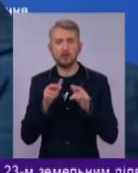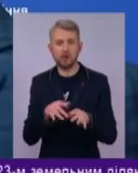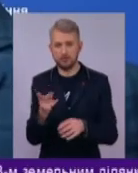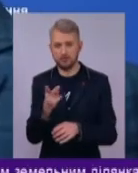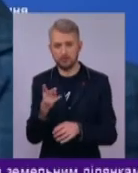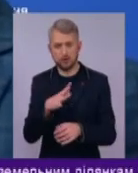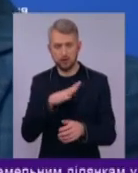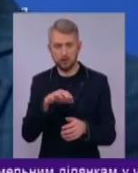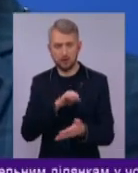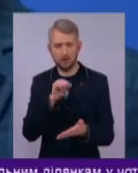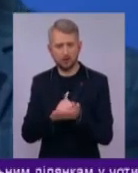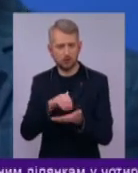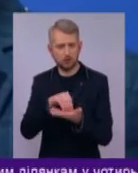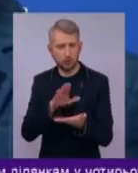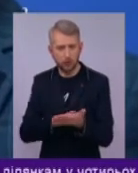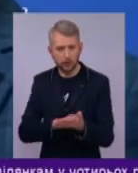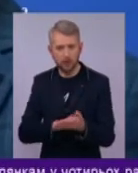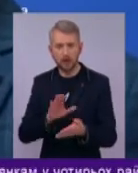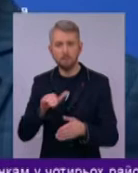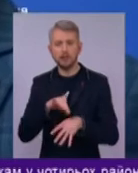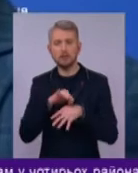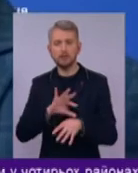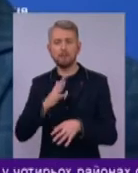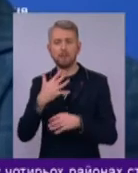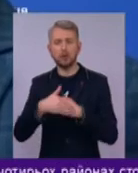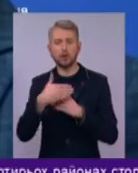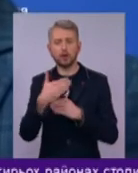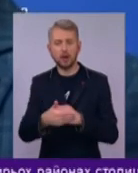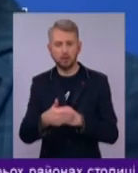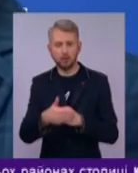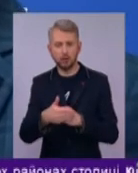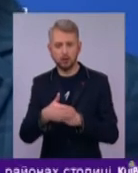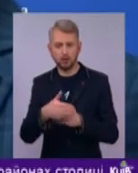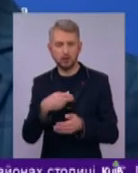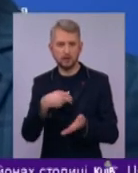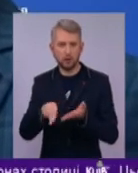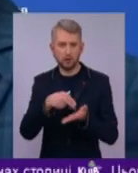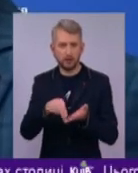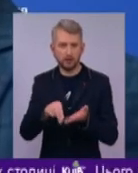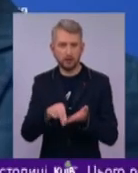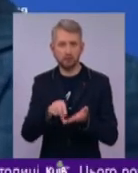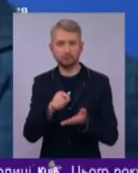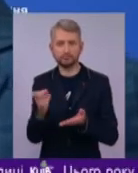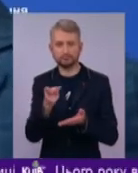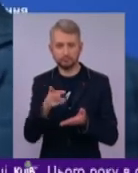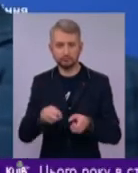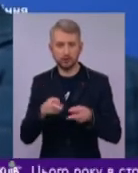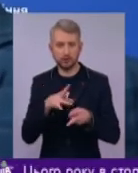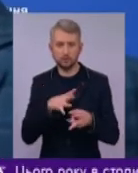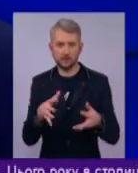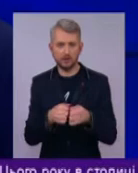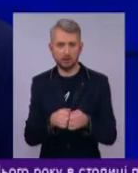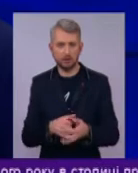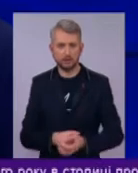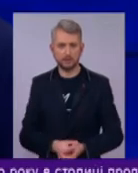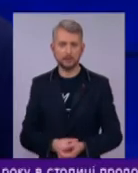була задокументована. Після проведення п'ятого етапу оперативної закупівлі злочинці були затримані.